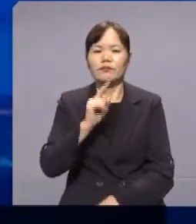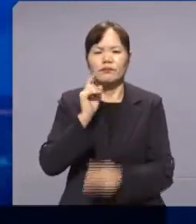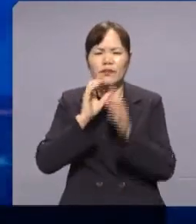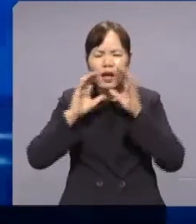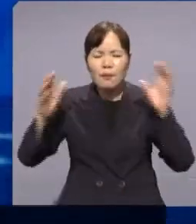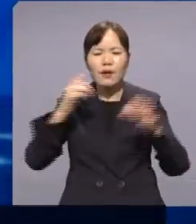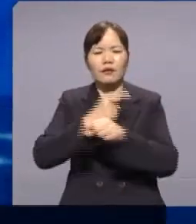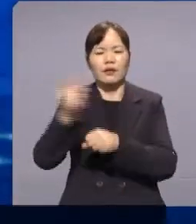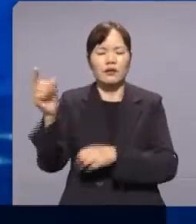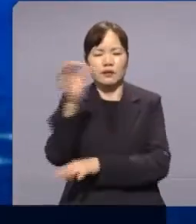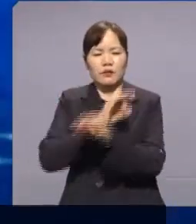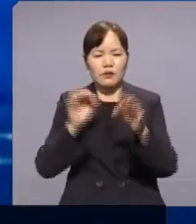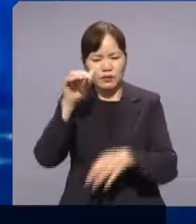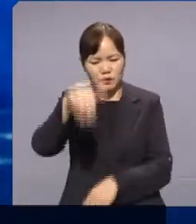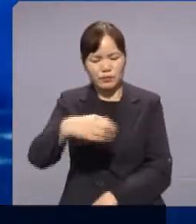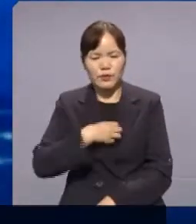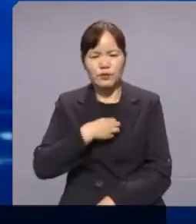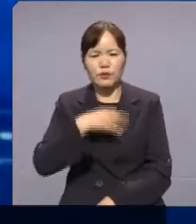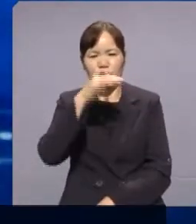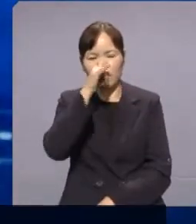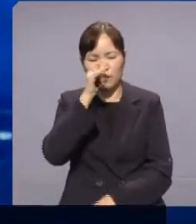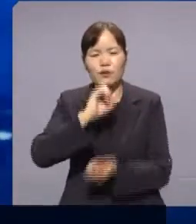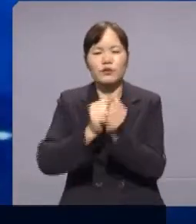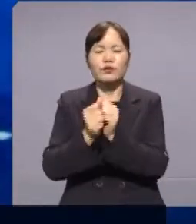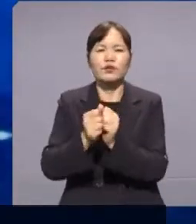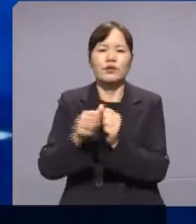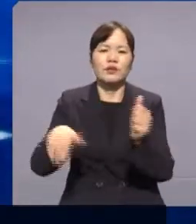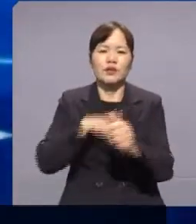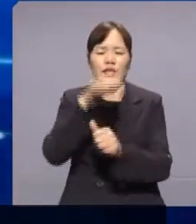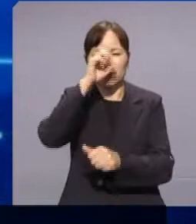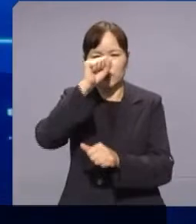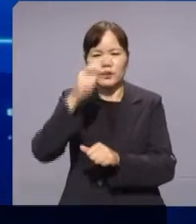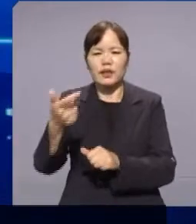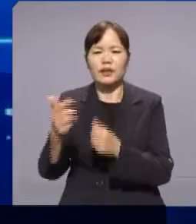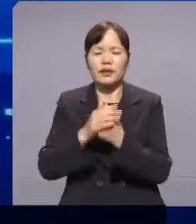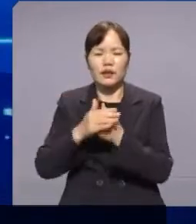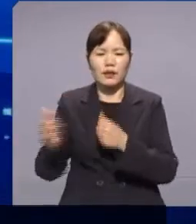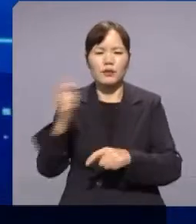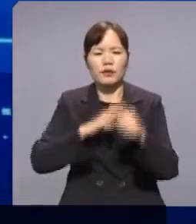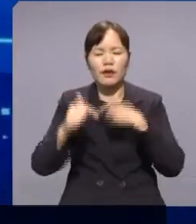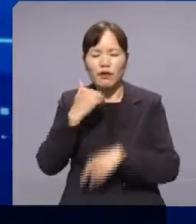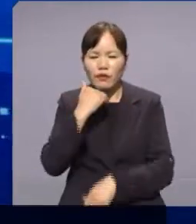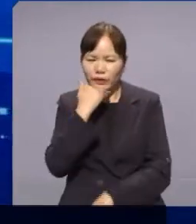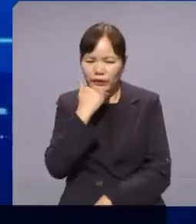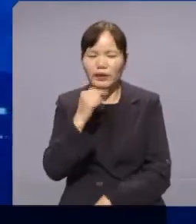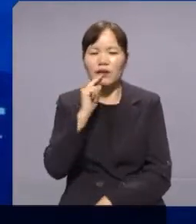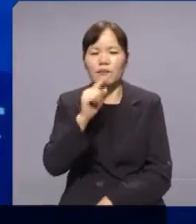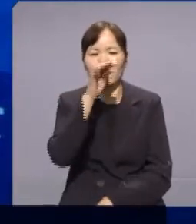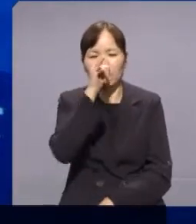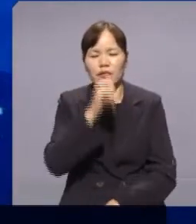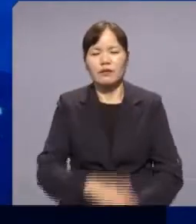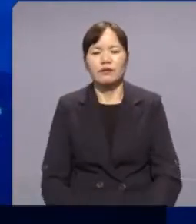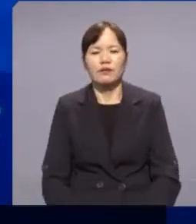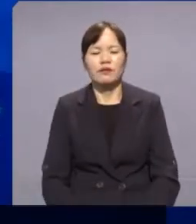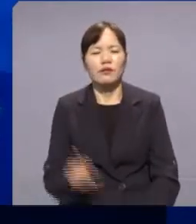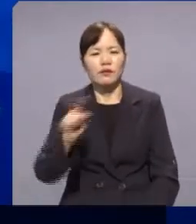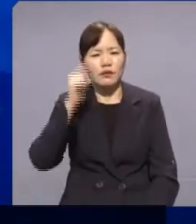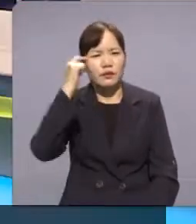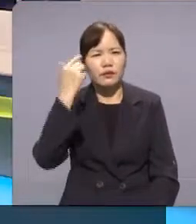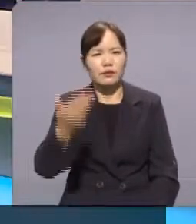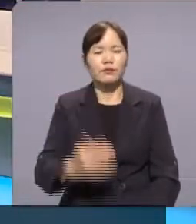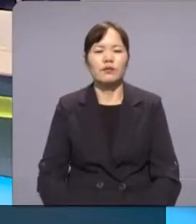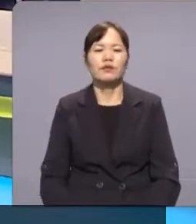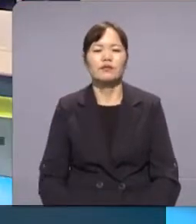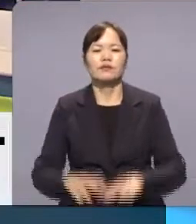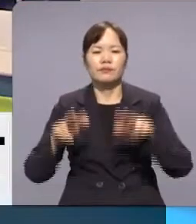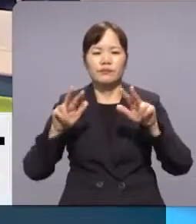경기 침체 우려가 있고 주식시장이 안 좋기 때문에 지금 시기 상조다, 좀 더 기다려라 뭐 이런 얘기도 있고요. 어떻게 보십니까? 지금